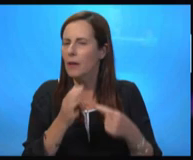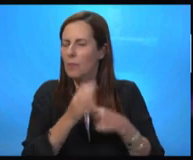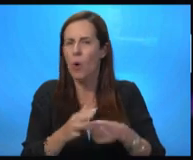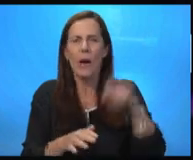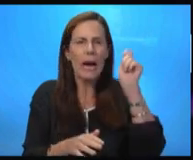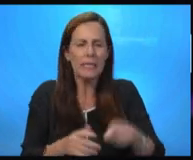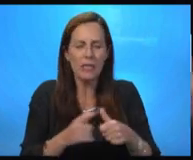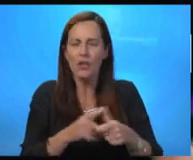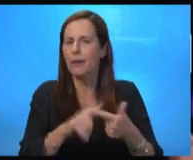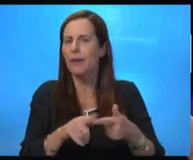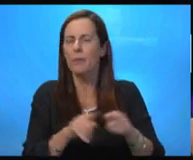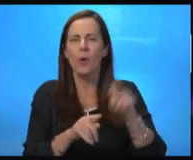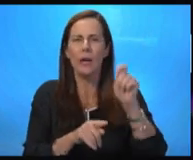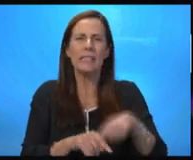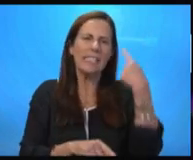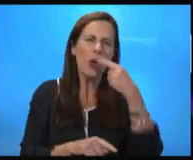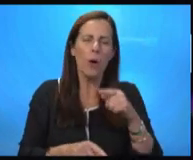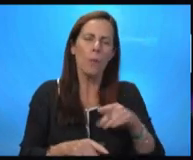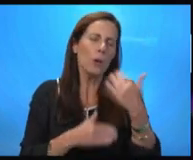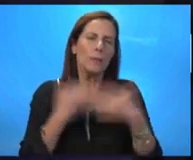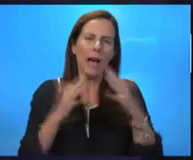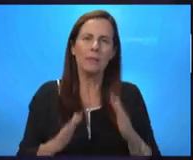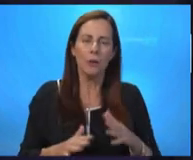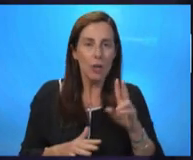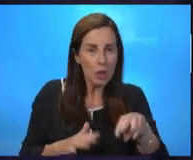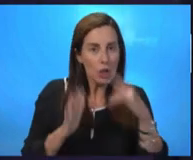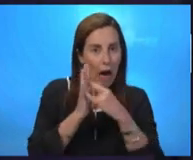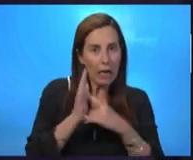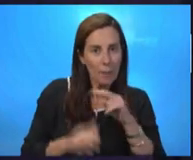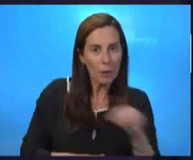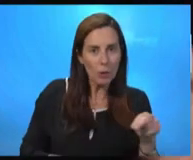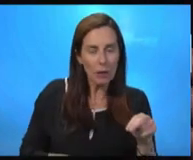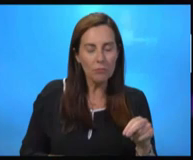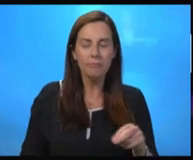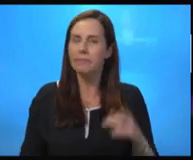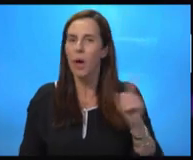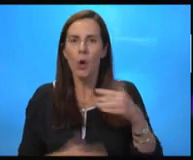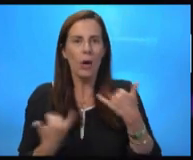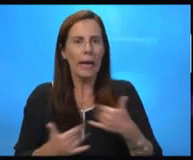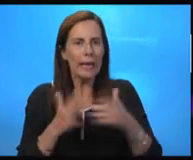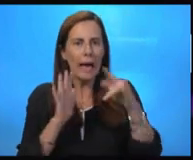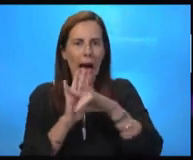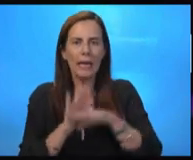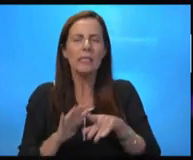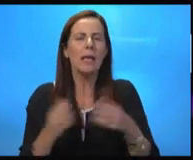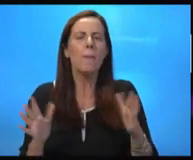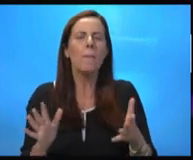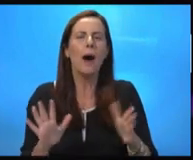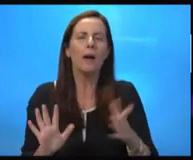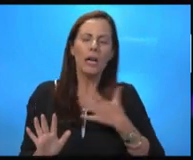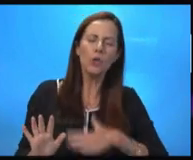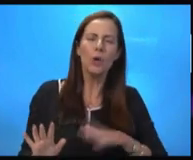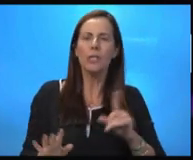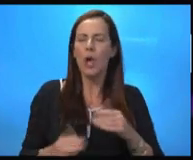אשראי, מעין כרטיס זיהוי. פה נגמר הסיפור. יש חקיקה בעניין? לא, כרגע אין חקיקה, כי זה מה שנקרא רצוני. כלומר, זה לא